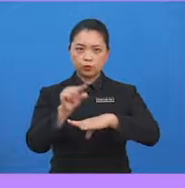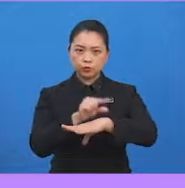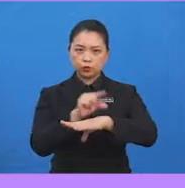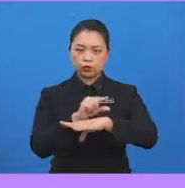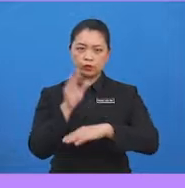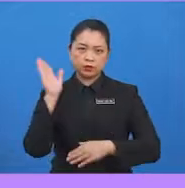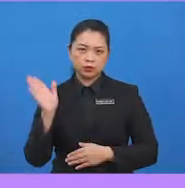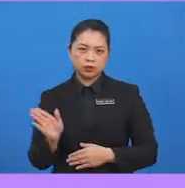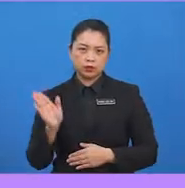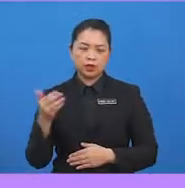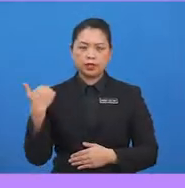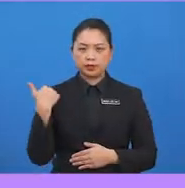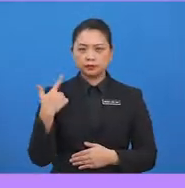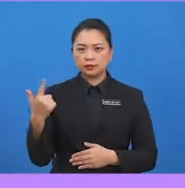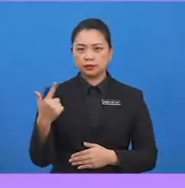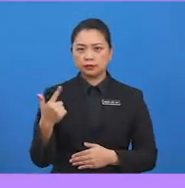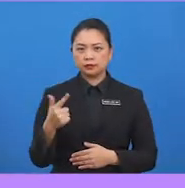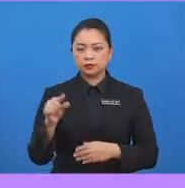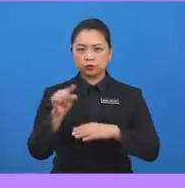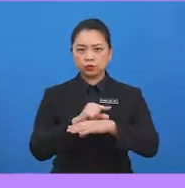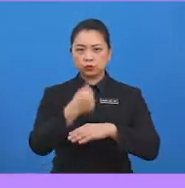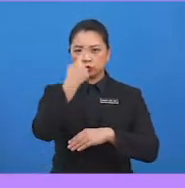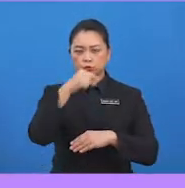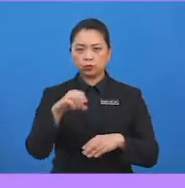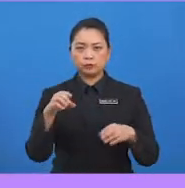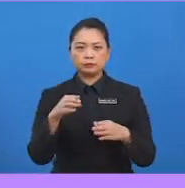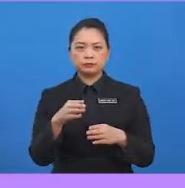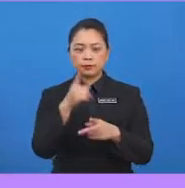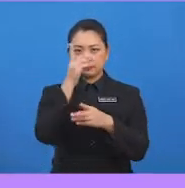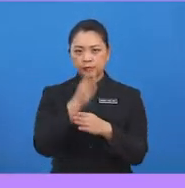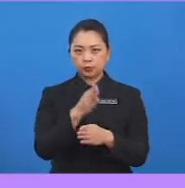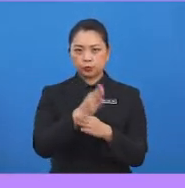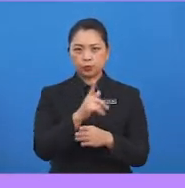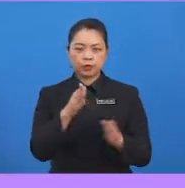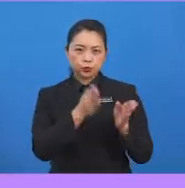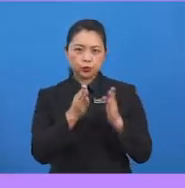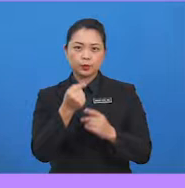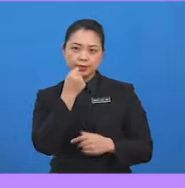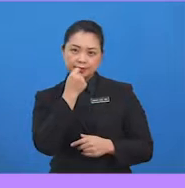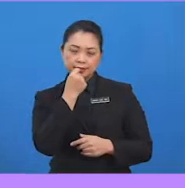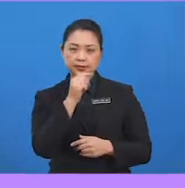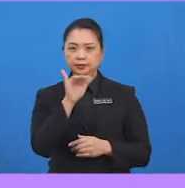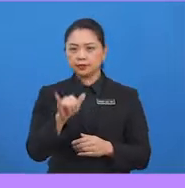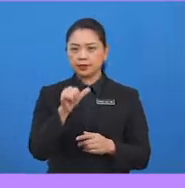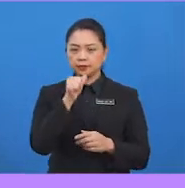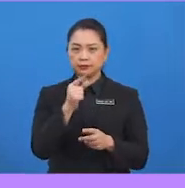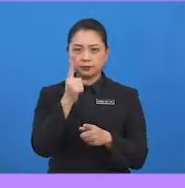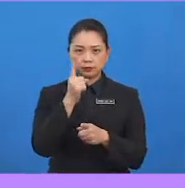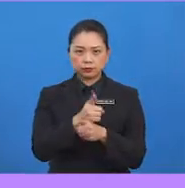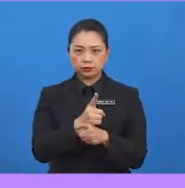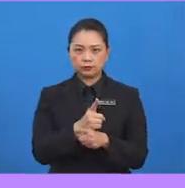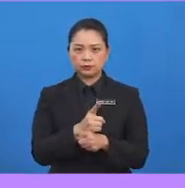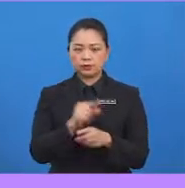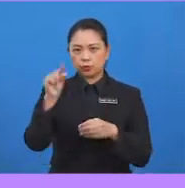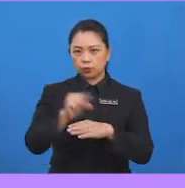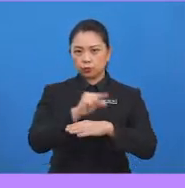alloy nitinol ialah digunakan untuk membetulkan susunan gigi yang tidak teratur,